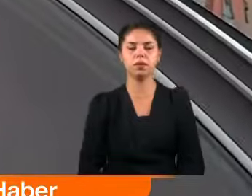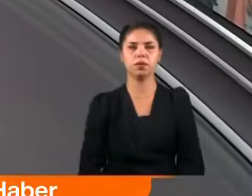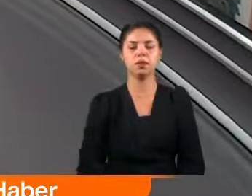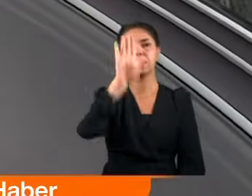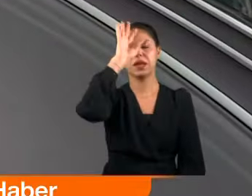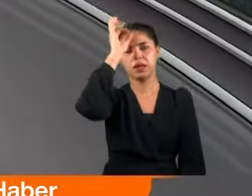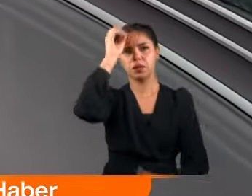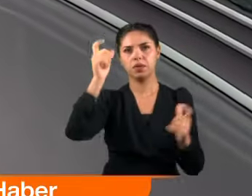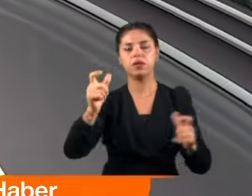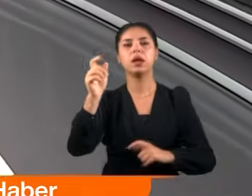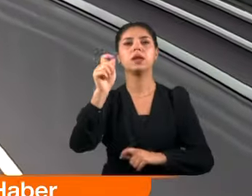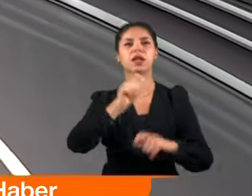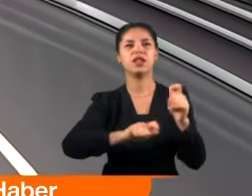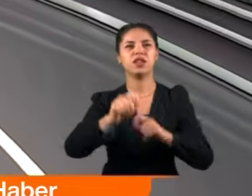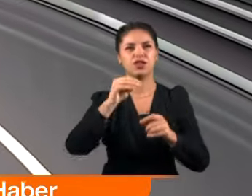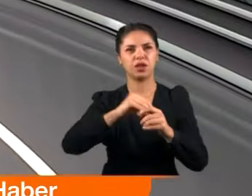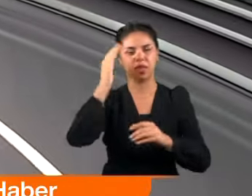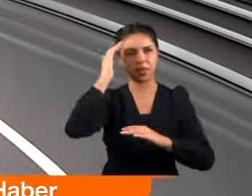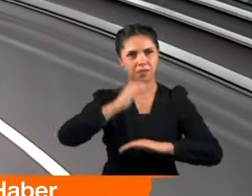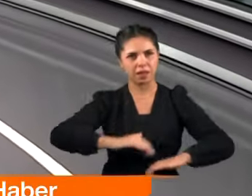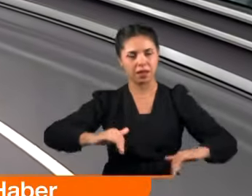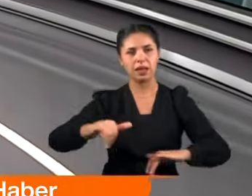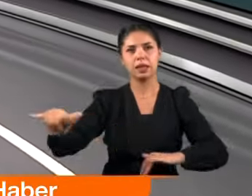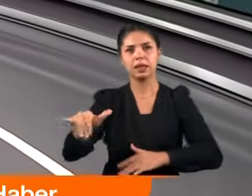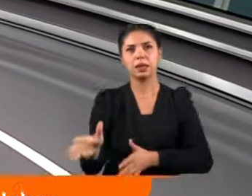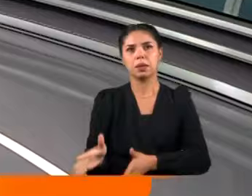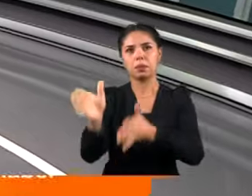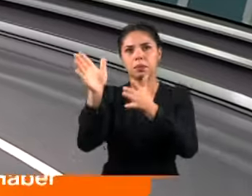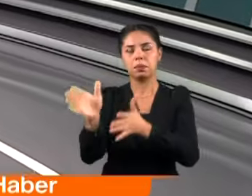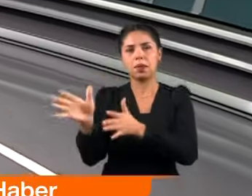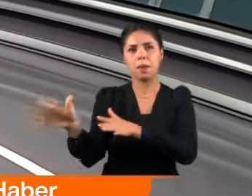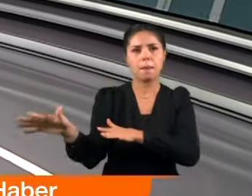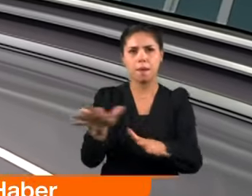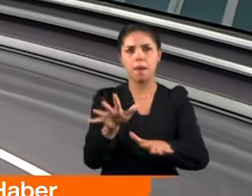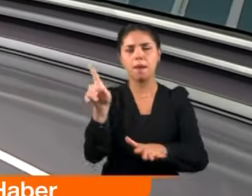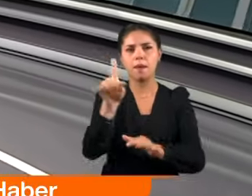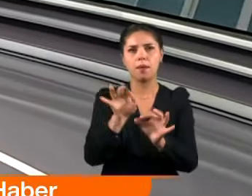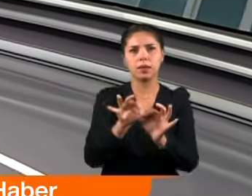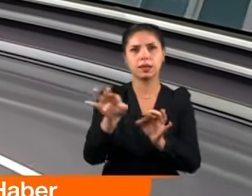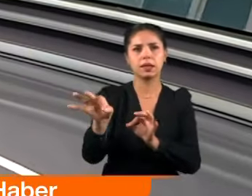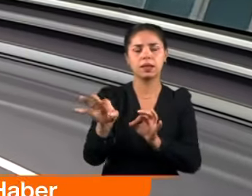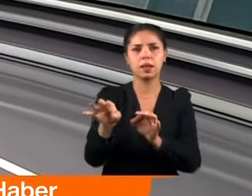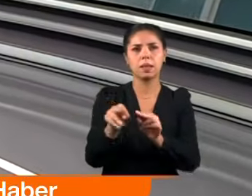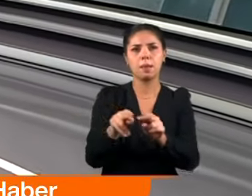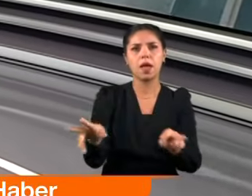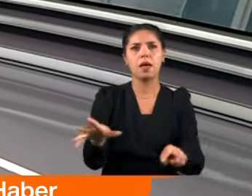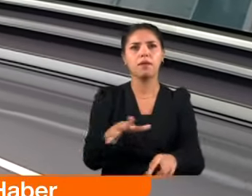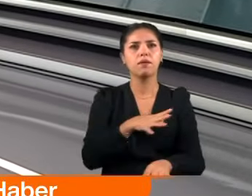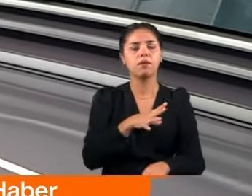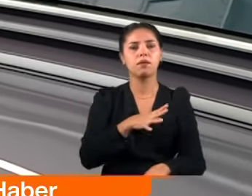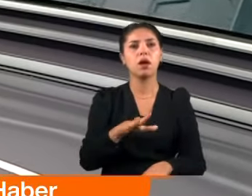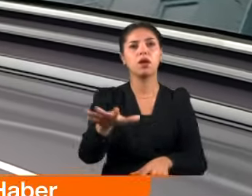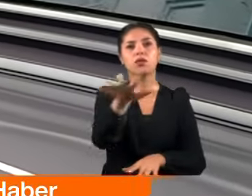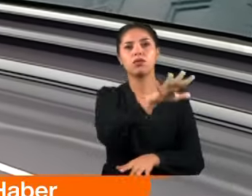İstanbul Fatih'te inşaat için temel kazısı yapılırken bitişindeki binalar yerinden oynadı. 10 santimetrelik bir açıklık oluştu.